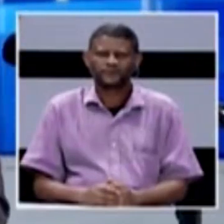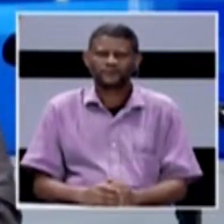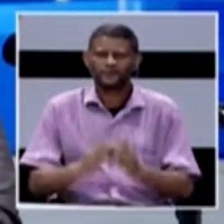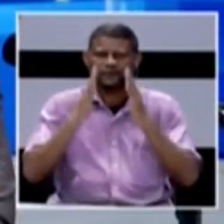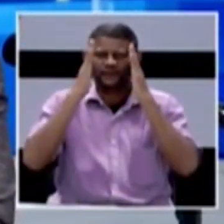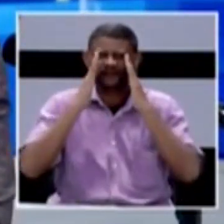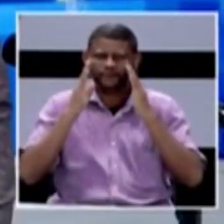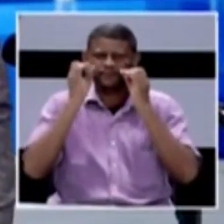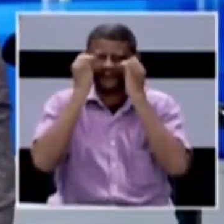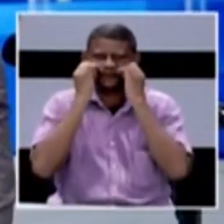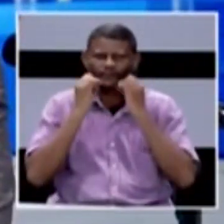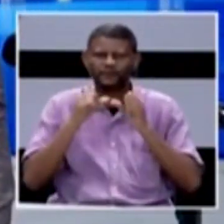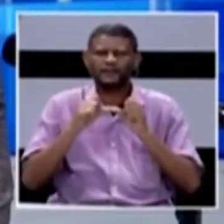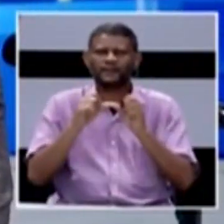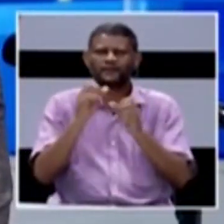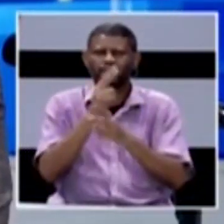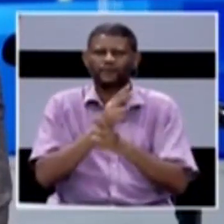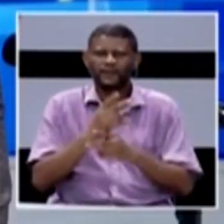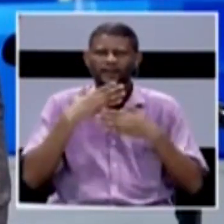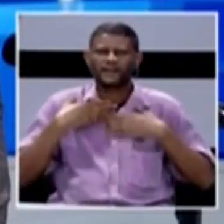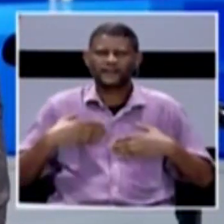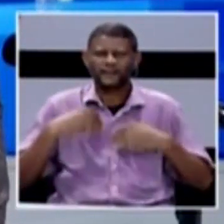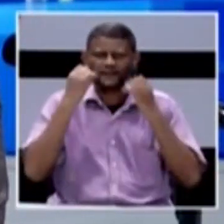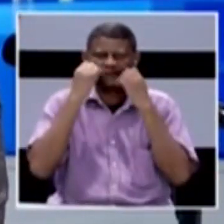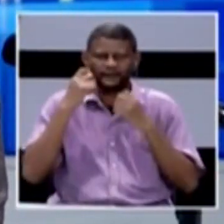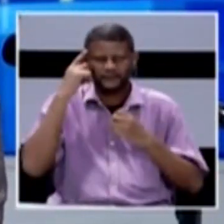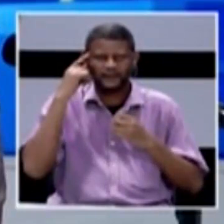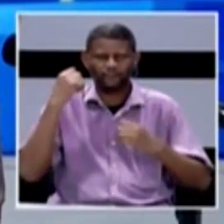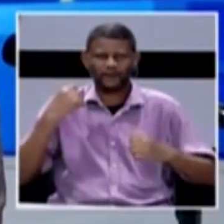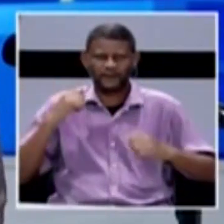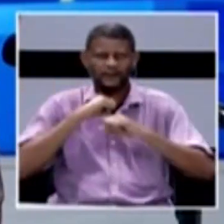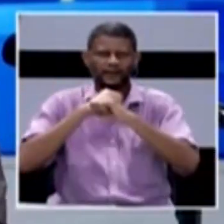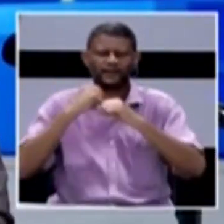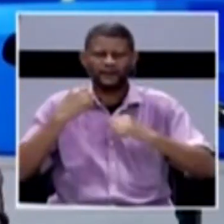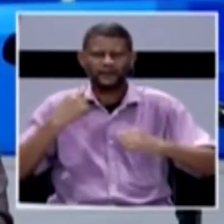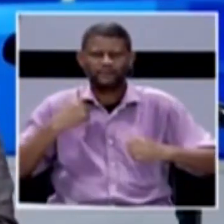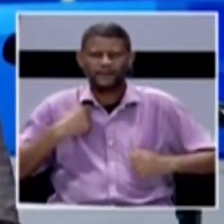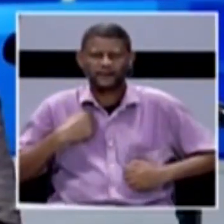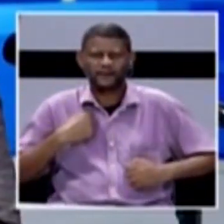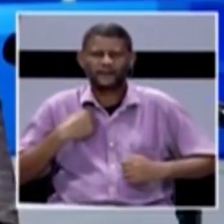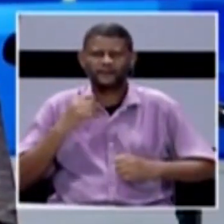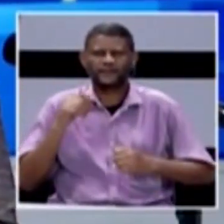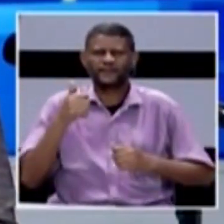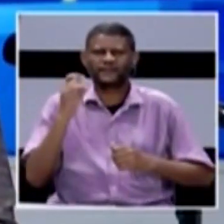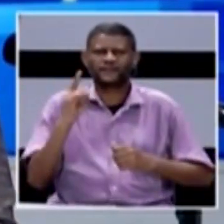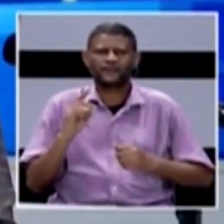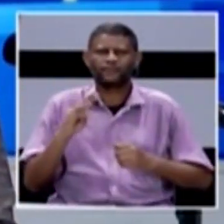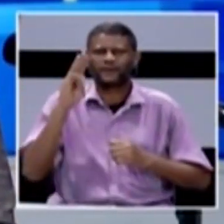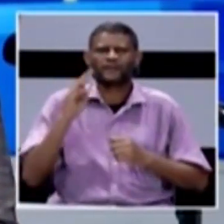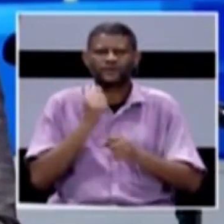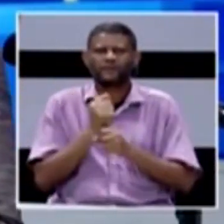ሰላምን ጸጥታን ብዘላቕነት ንምሕላው ኣካላት ጸጥታ ትግራይን ሰራዊት ምክልኻል ሃገር እዚ ሰሜንን ተሓባቢሮም ዝፈጸሞም